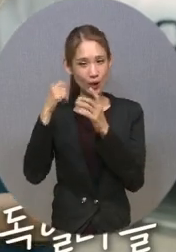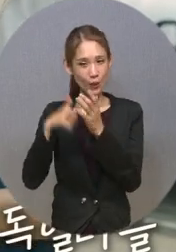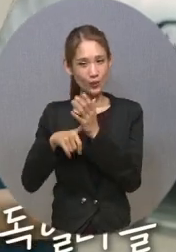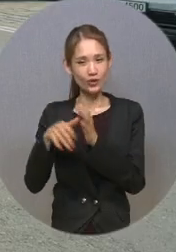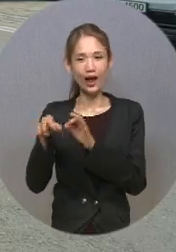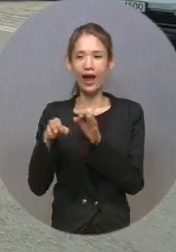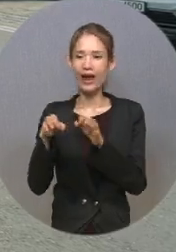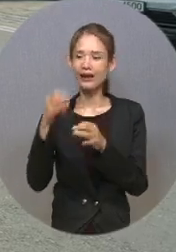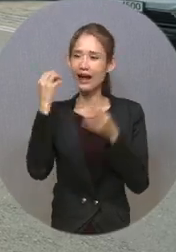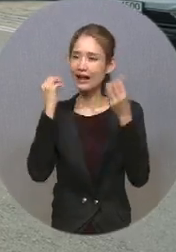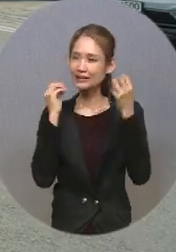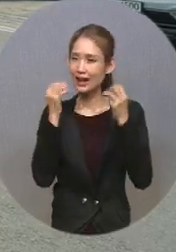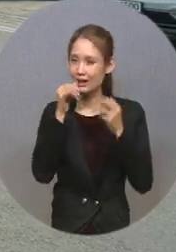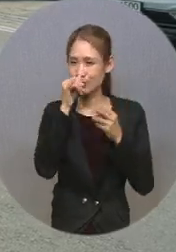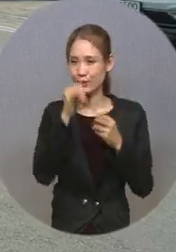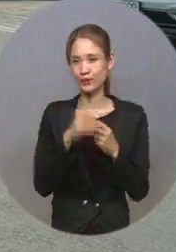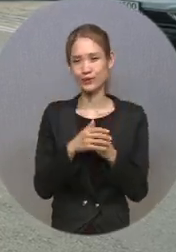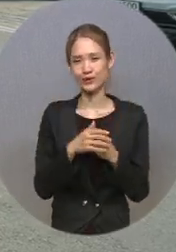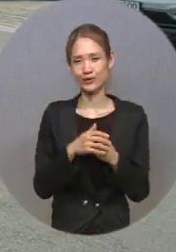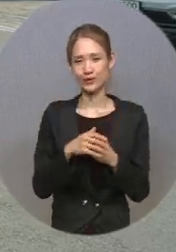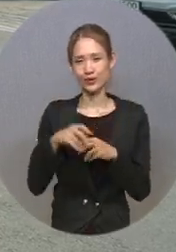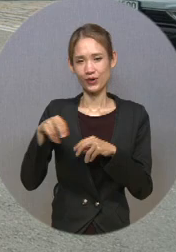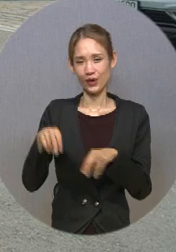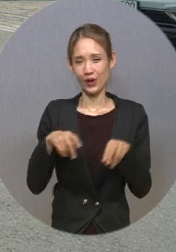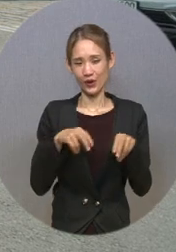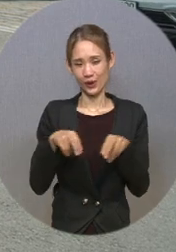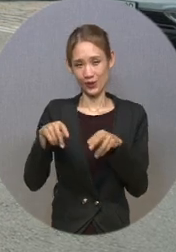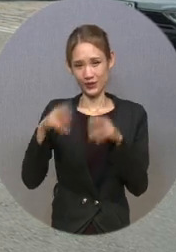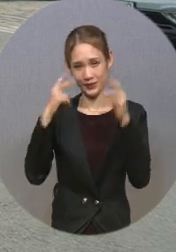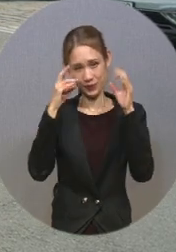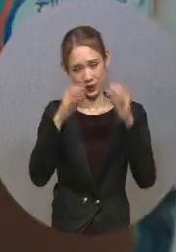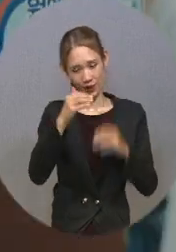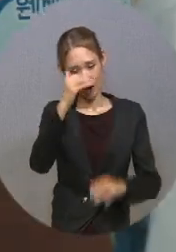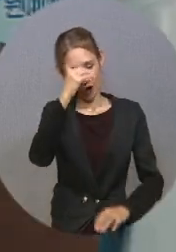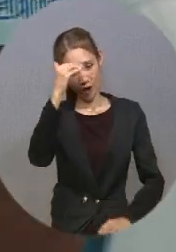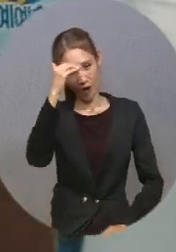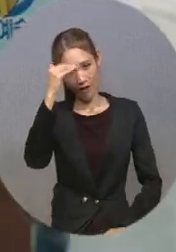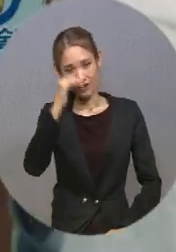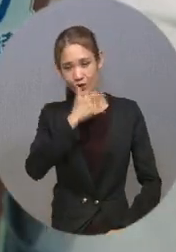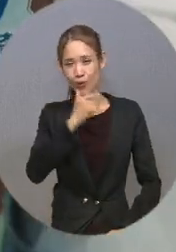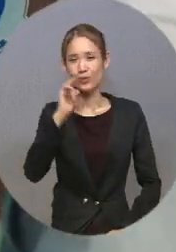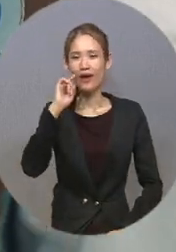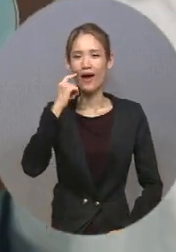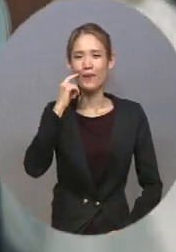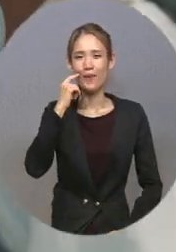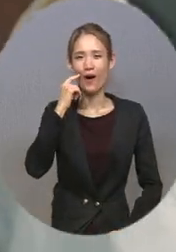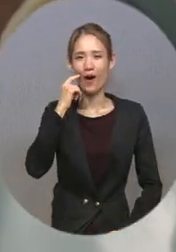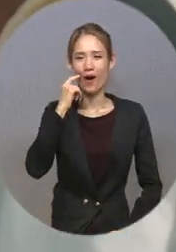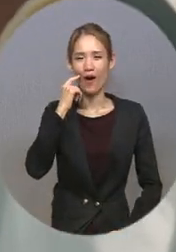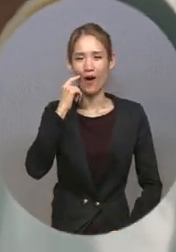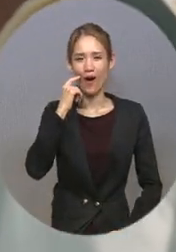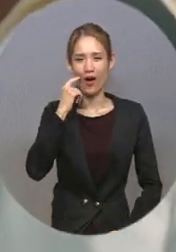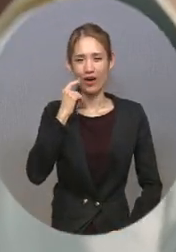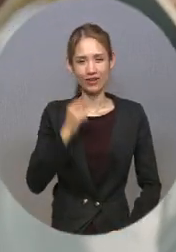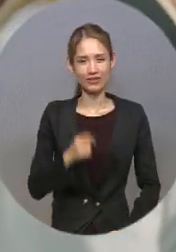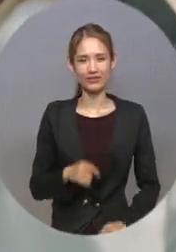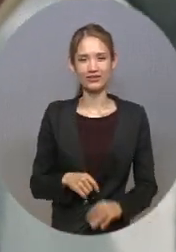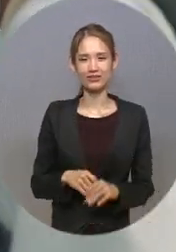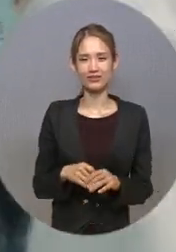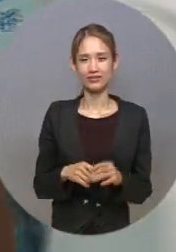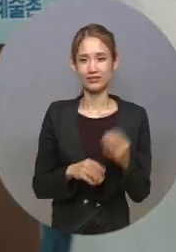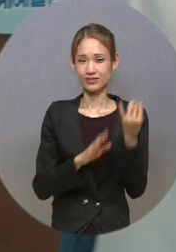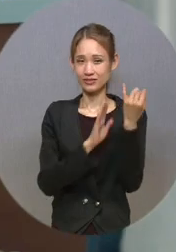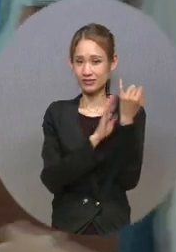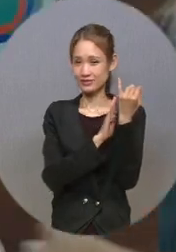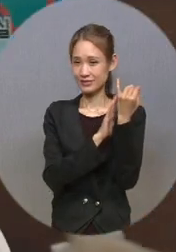있으니까 우리가 걸으면서 이야기를 네. 하면서 이제 보면서 또 경치가 예술이거든요, 여기. 아, 그렇군요. 네. 보면서, 예, 네, 보면서. 추리 씨. 예?